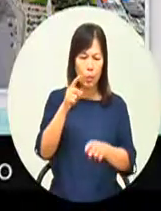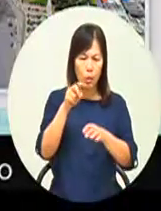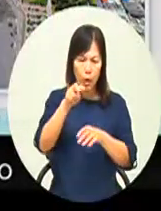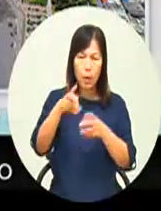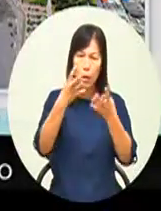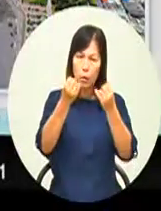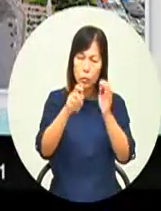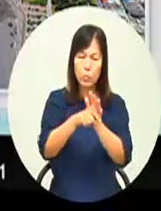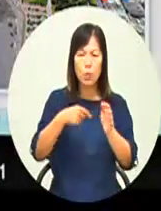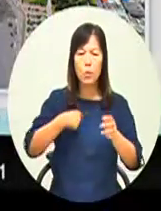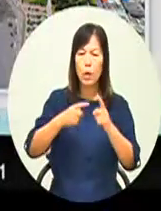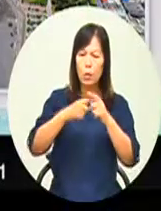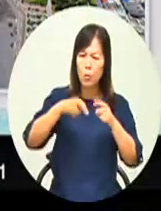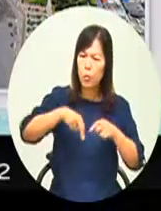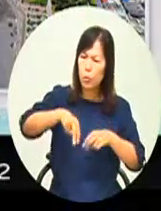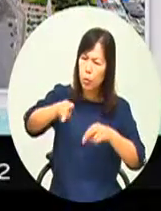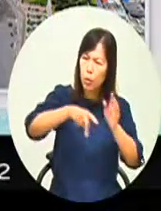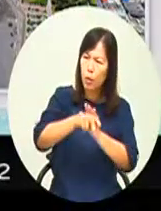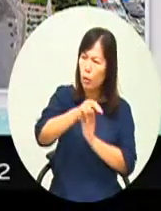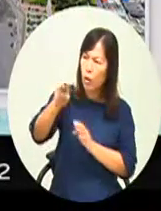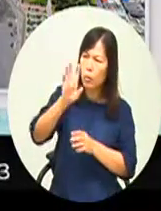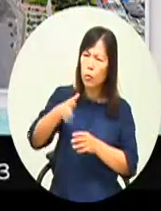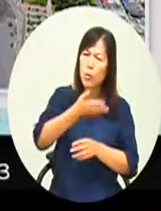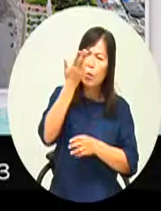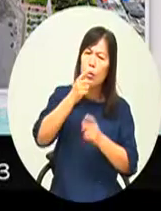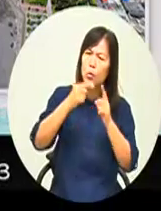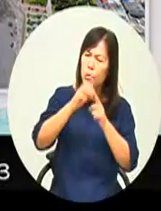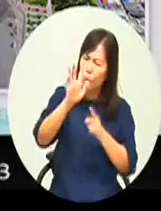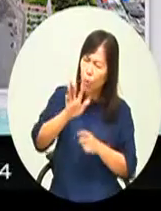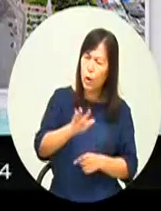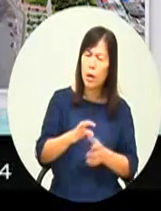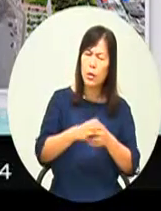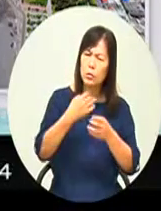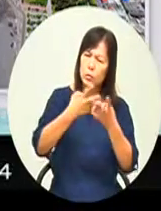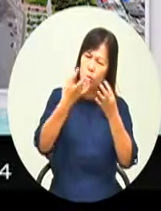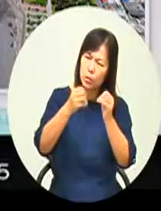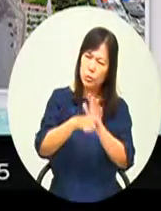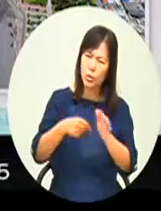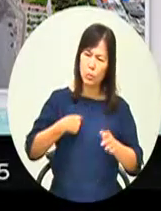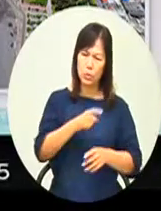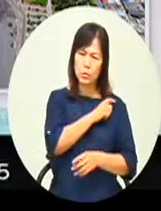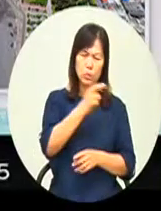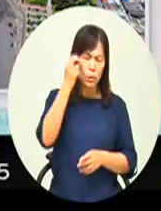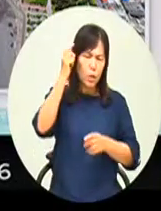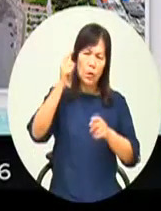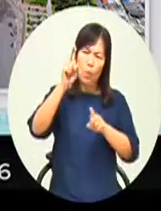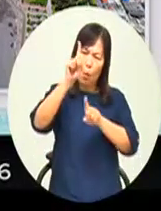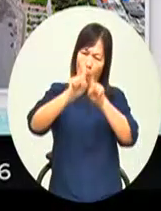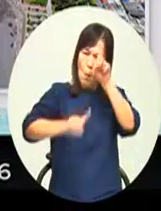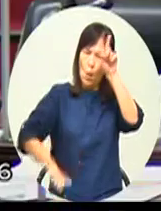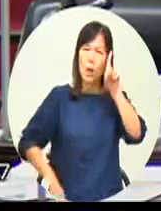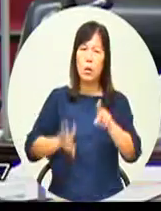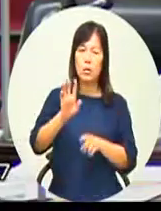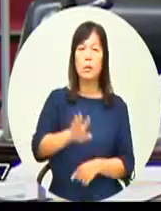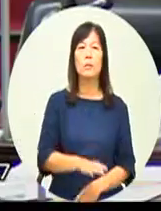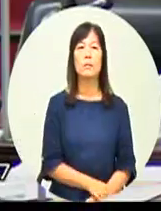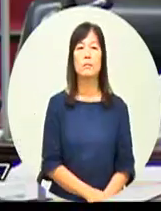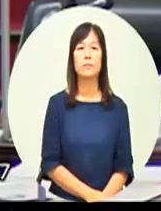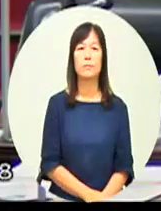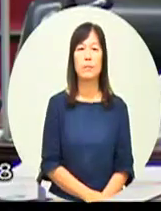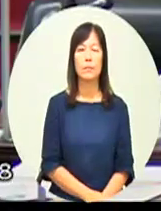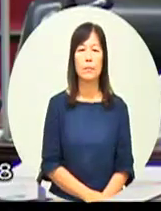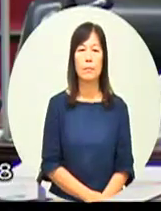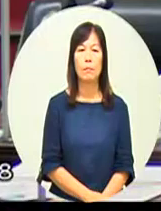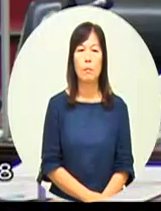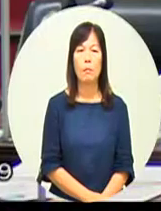而且我也在路上也看到一些观光客啊，怎么觉得这个数字跟我自己感觉又觉得原来有这么大的一个